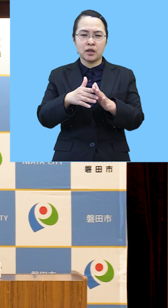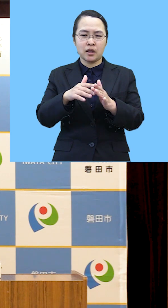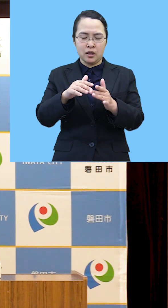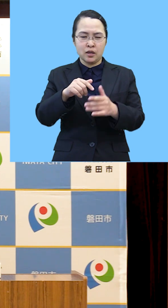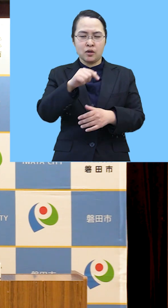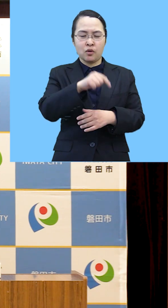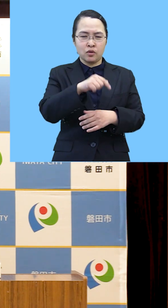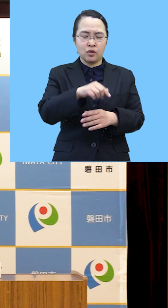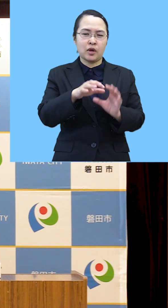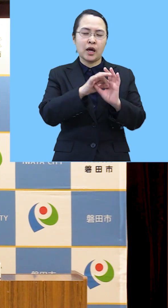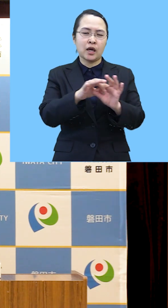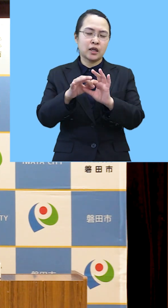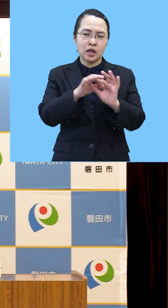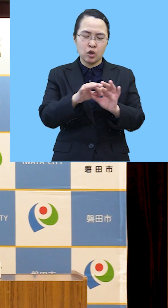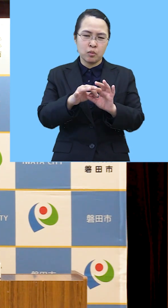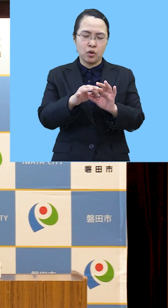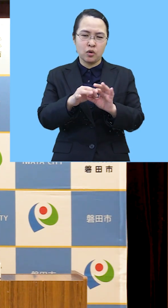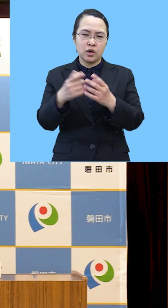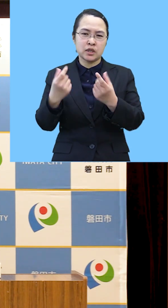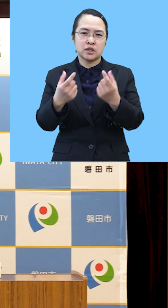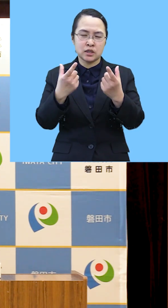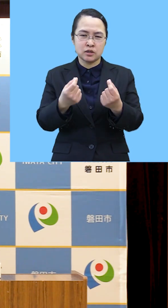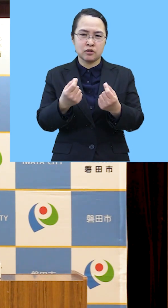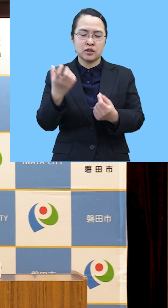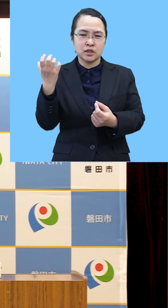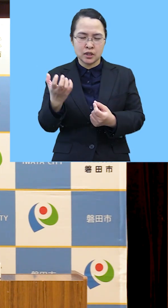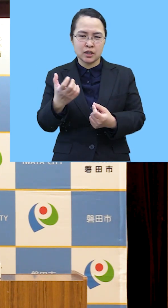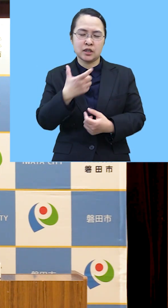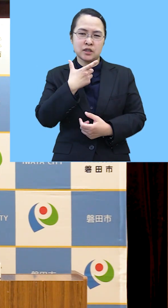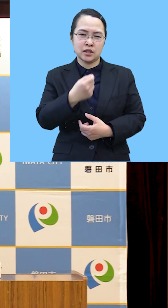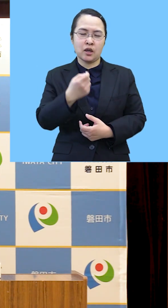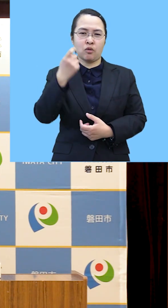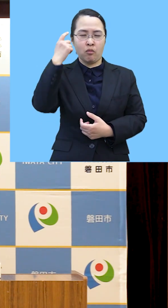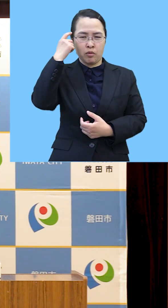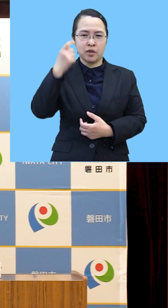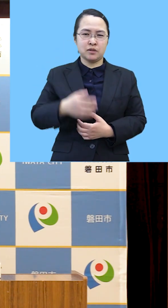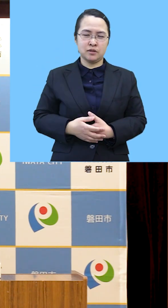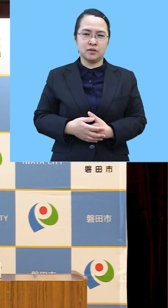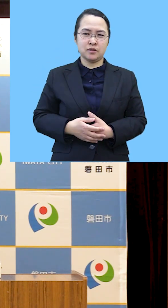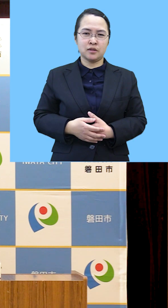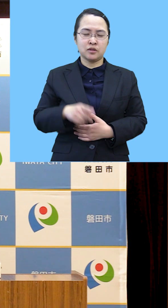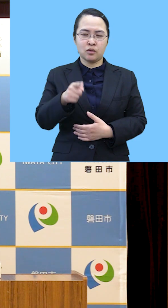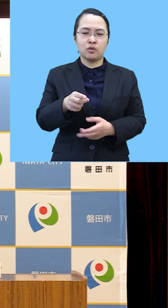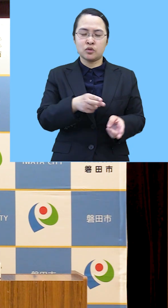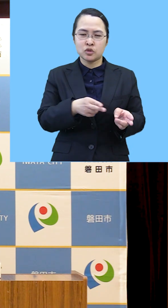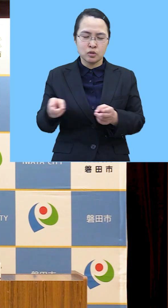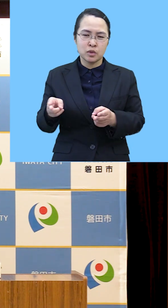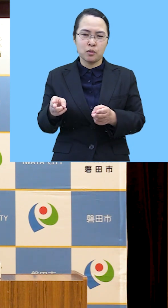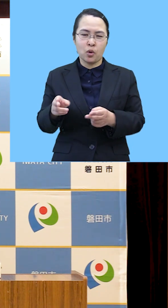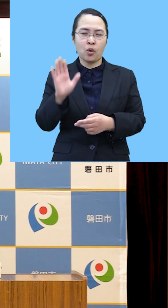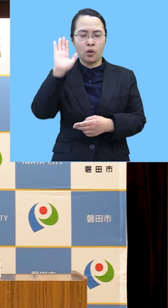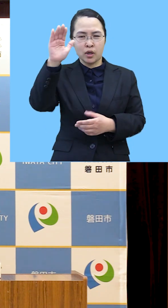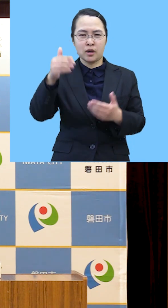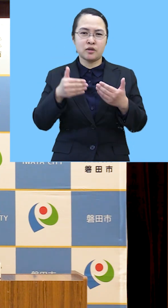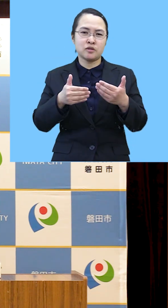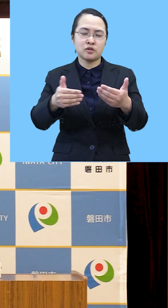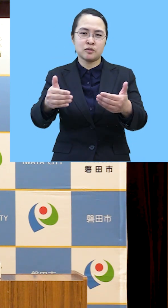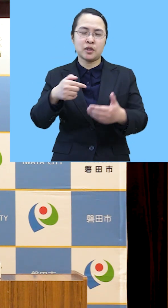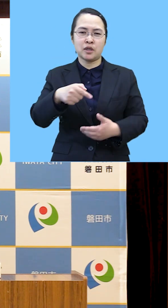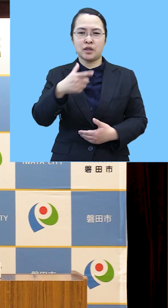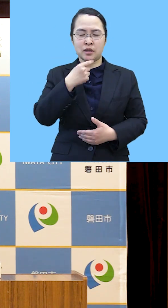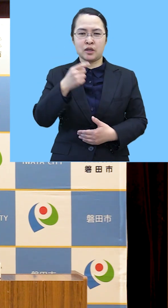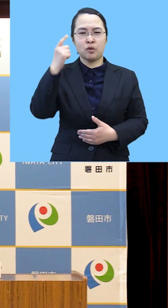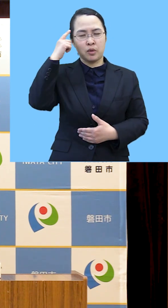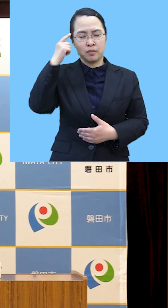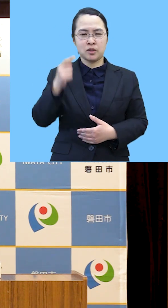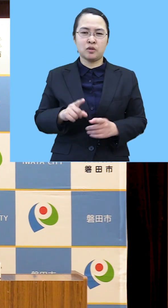も再構築というか、しっかりしたものにしていきたいなというふうに思っておりますので、その準備もですね、これから進めていきたいなというふうに思